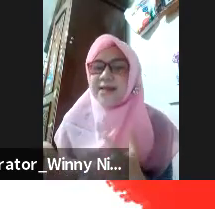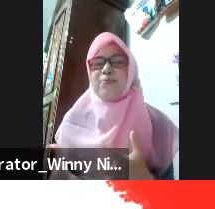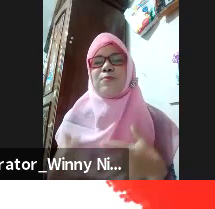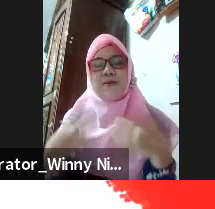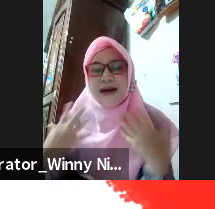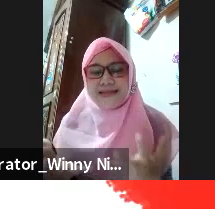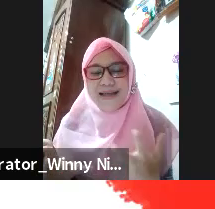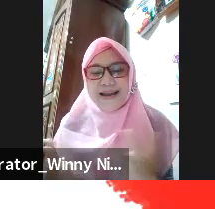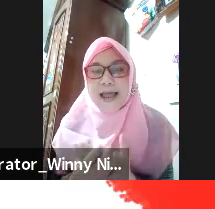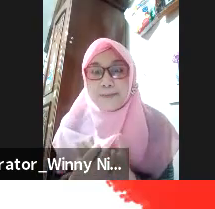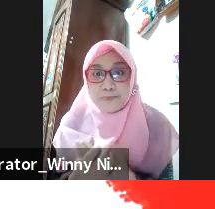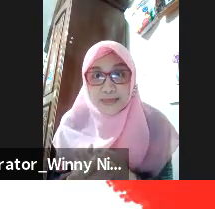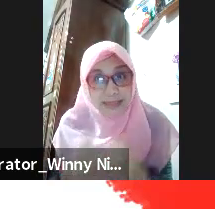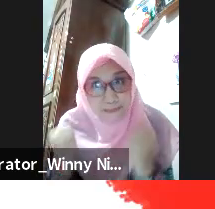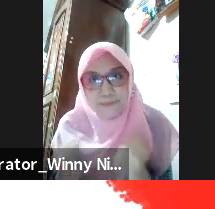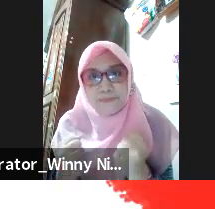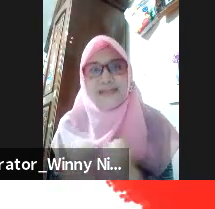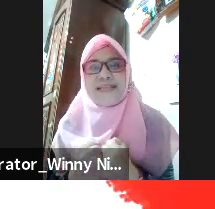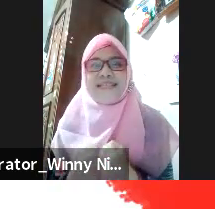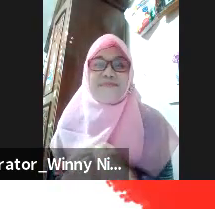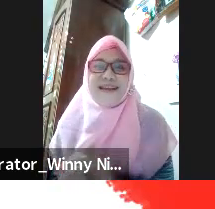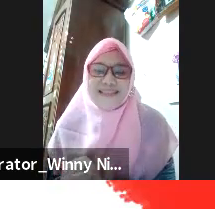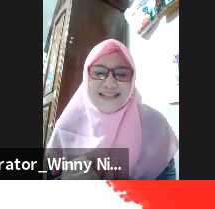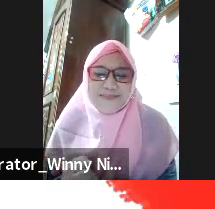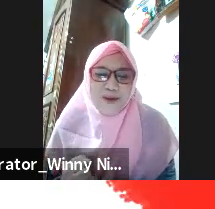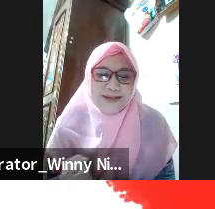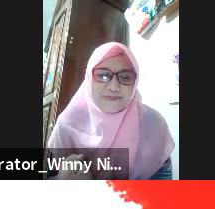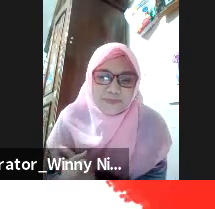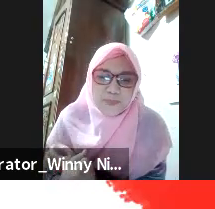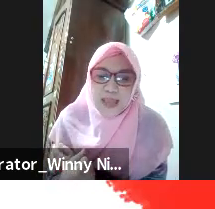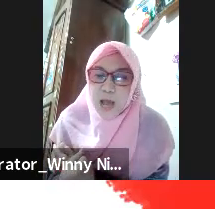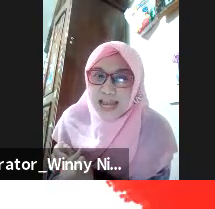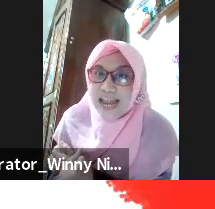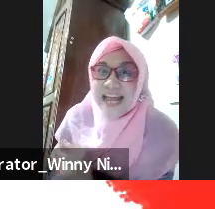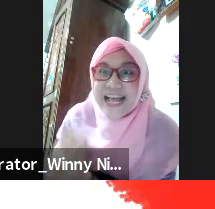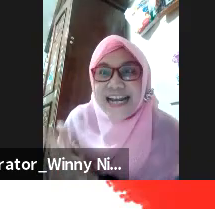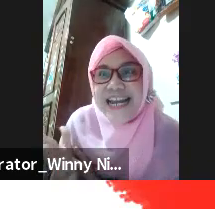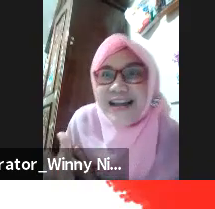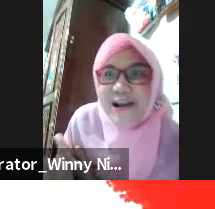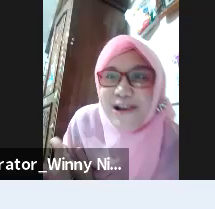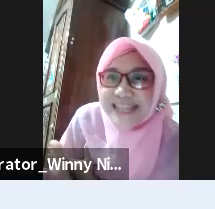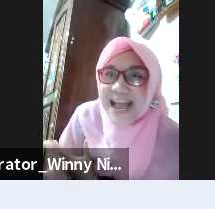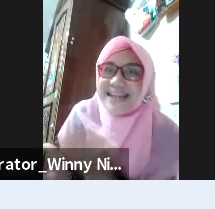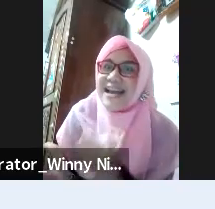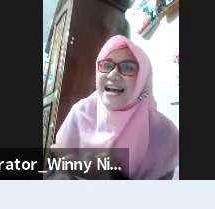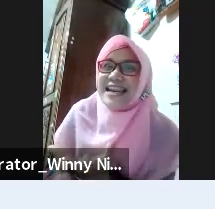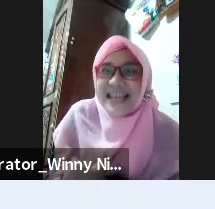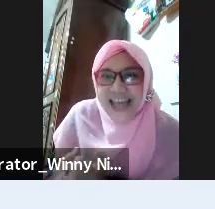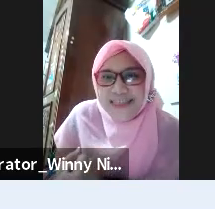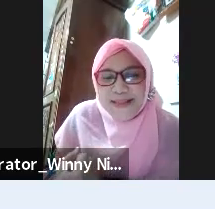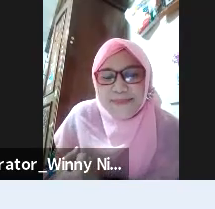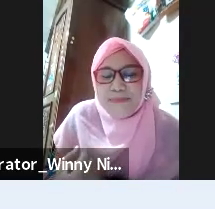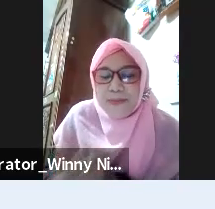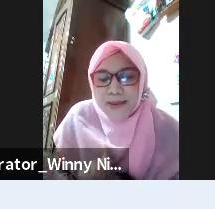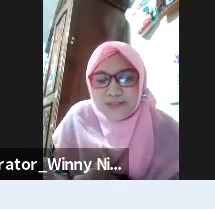menambah ilmu, menambah hasanah, dan mengecas semangat kita semua. Oke, tadi di kolom chat ada link